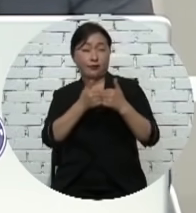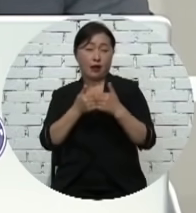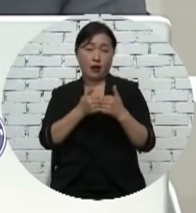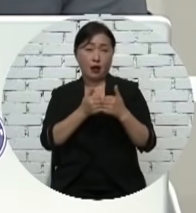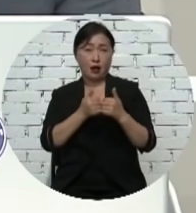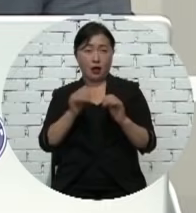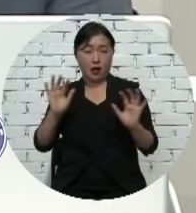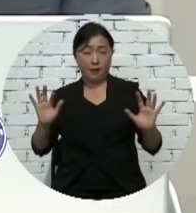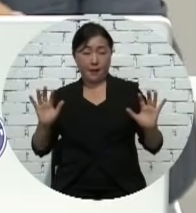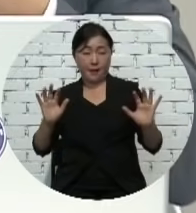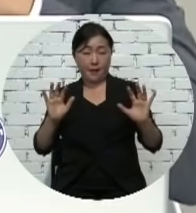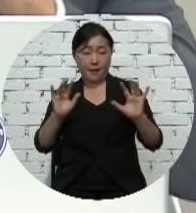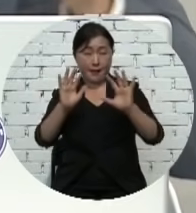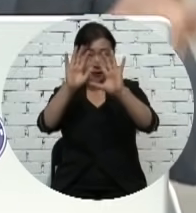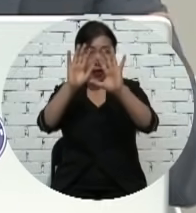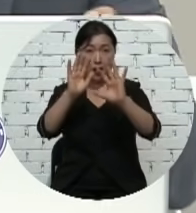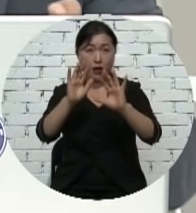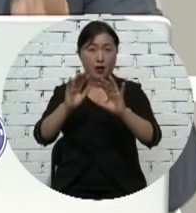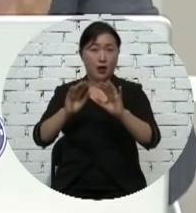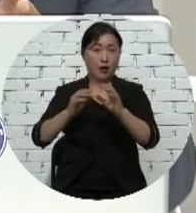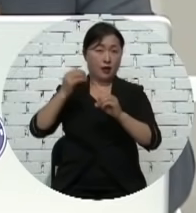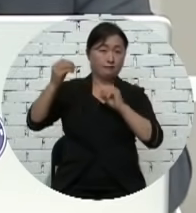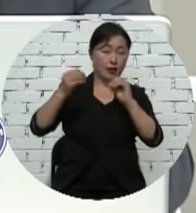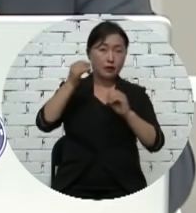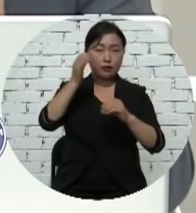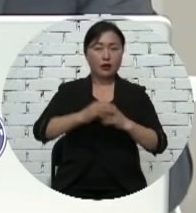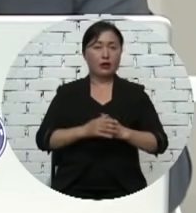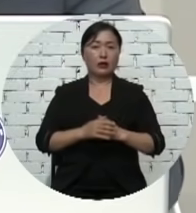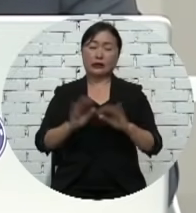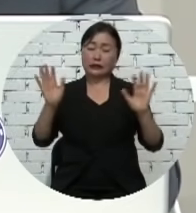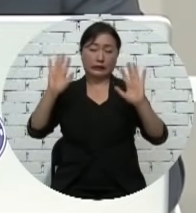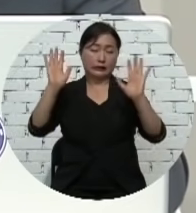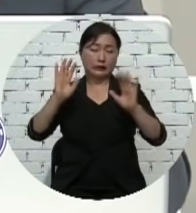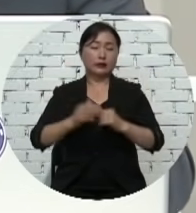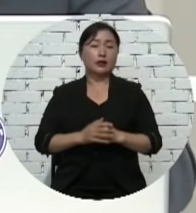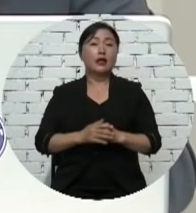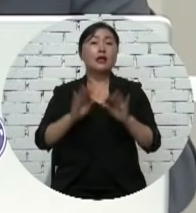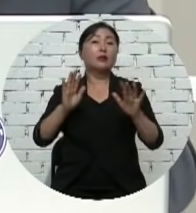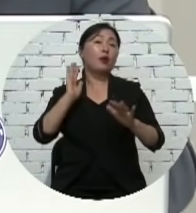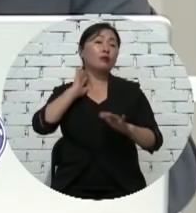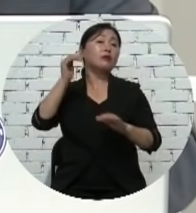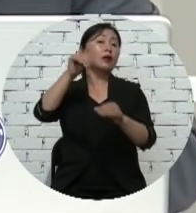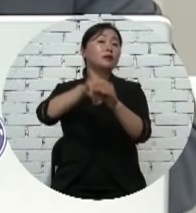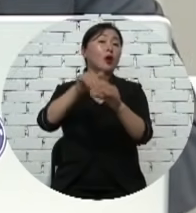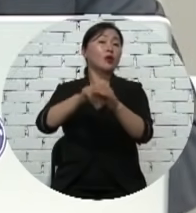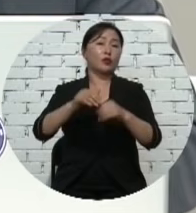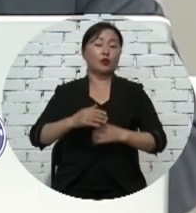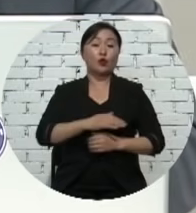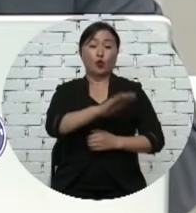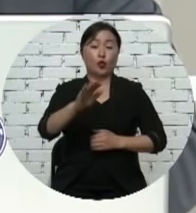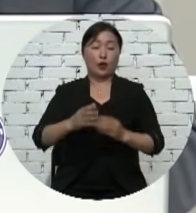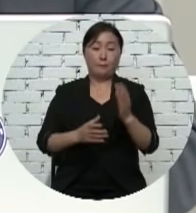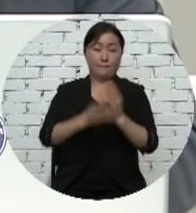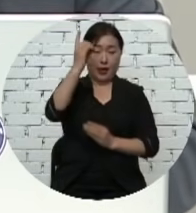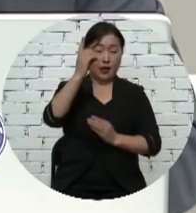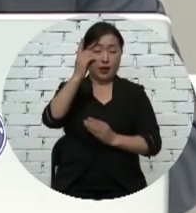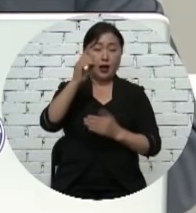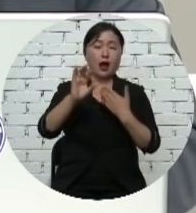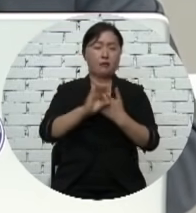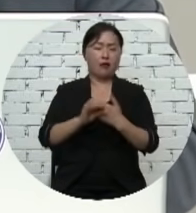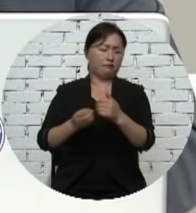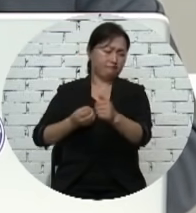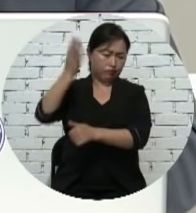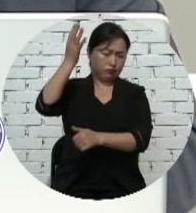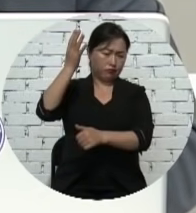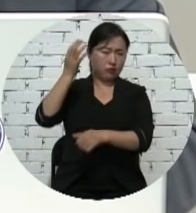만약에 박빙 아니에요. 우리가 이게 허경영한테 박빙이 아니라고. 굉장히 박빙이 아니고 아닙니까? 우리가 네. 단일화만 되면은 압승을 할 거예요.